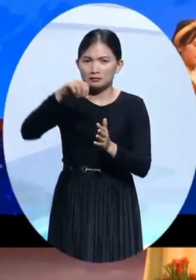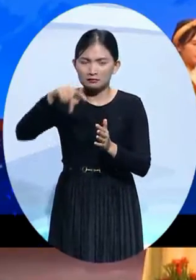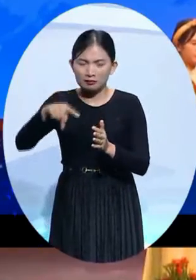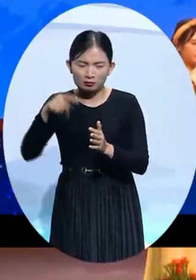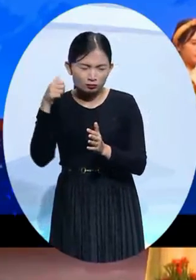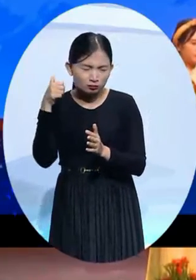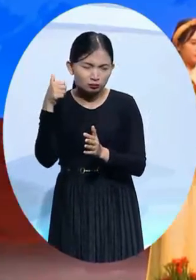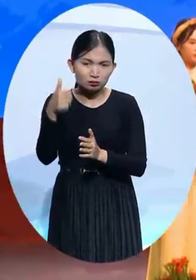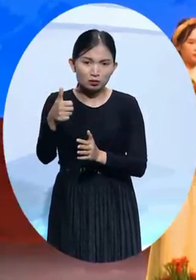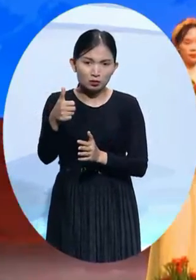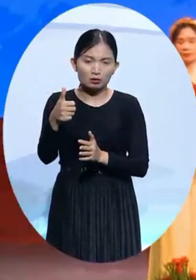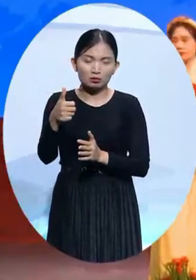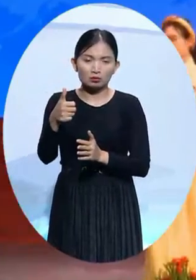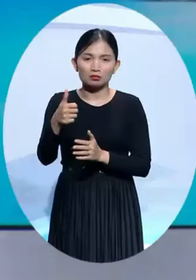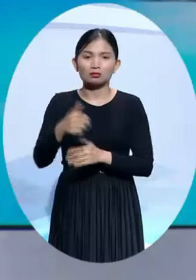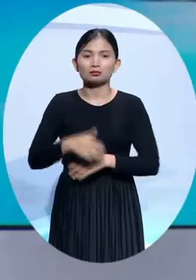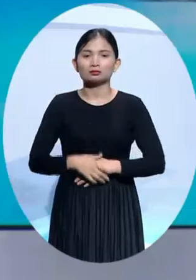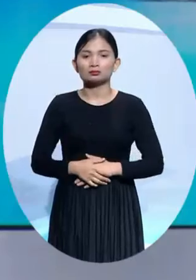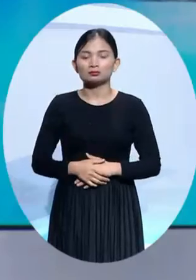năm 2022.